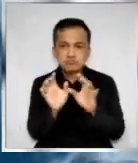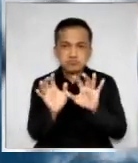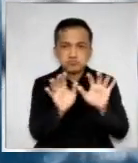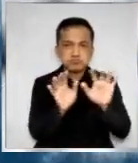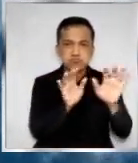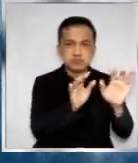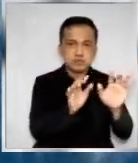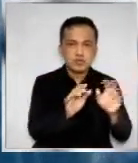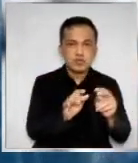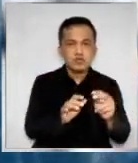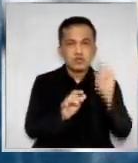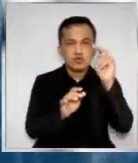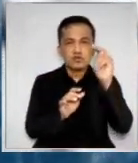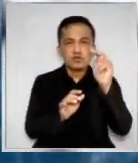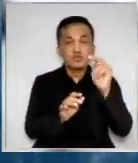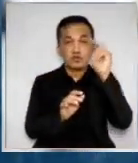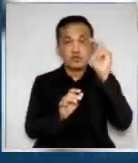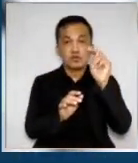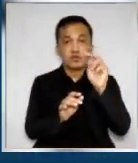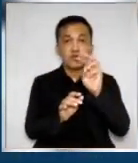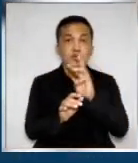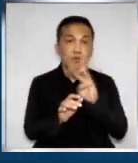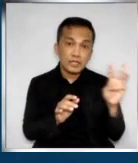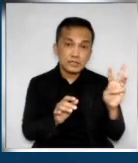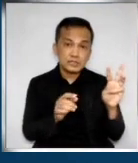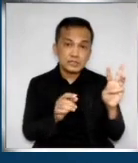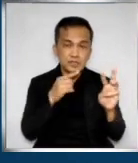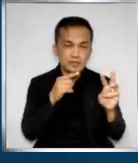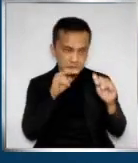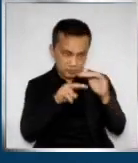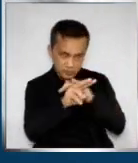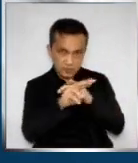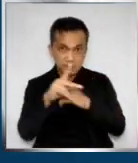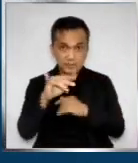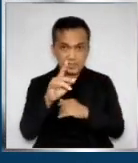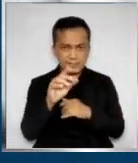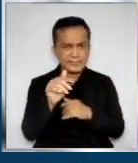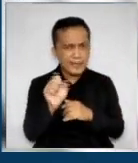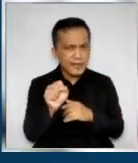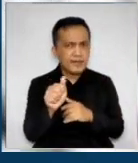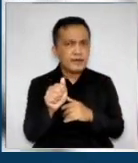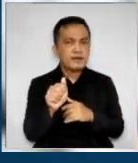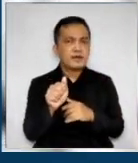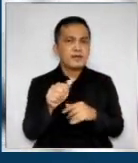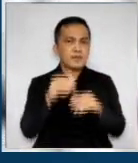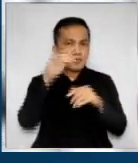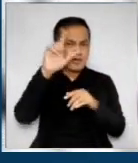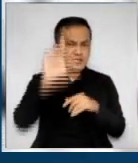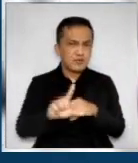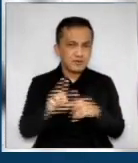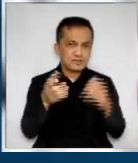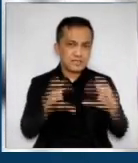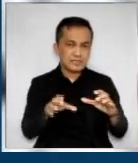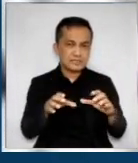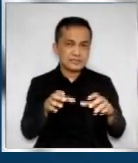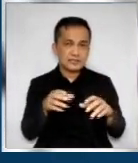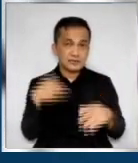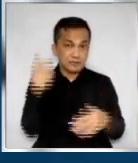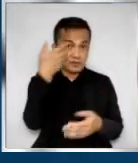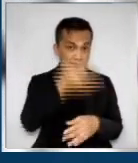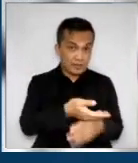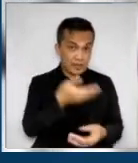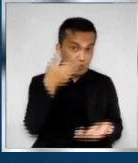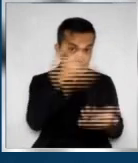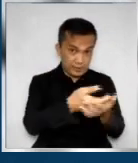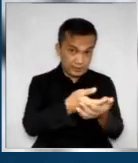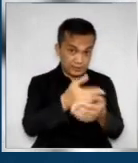north-northwest. At sa latest forecast track ng PAGASA, ito mga kapuso, mababa pa rin po ang tsansa nitong tumama sa lupa. Magtutuloy-tuloy